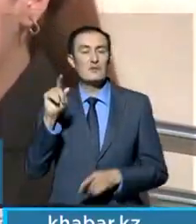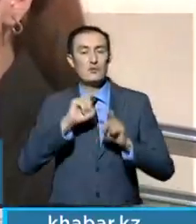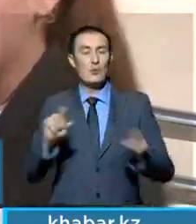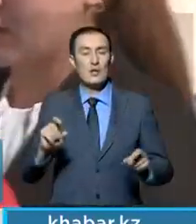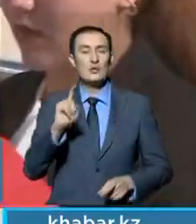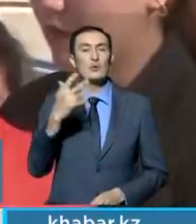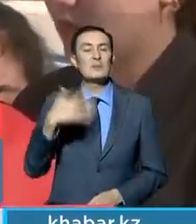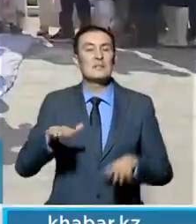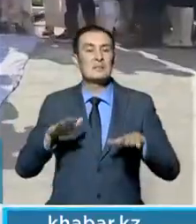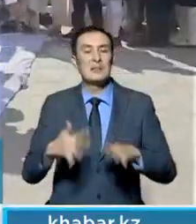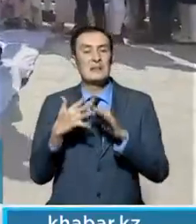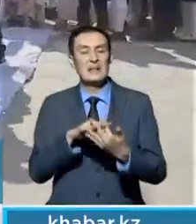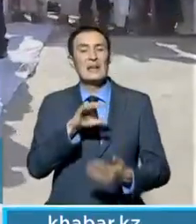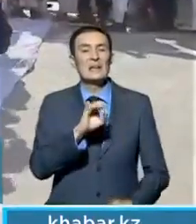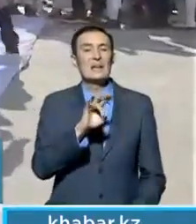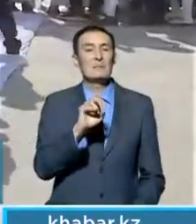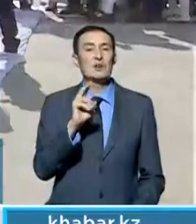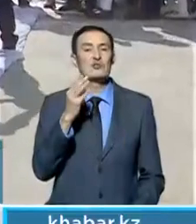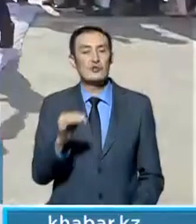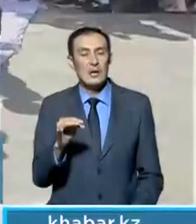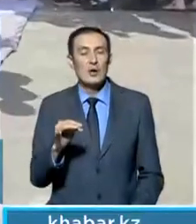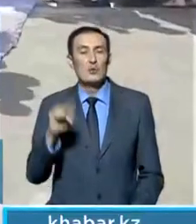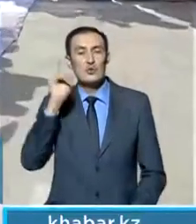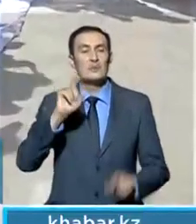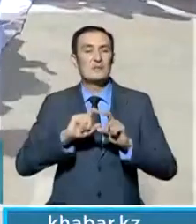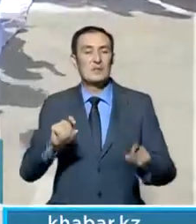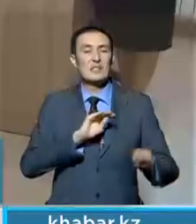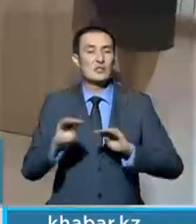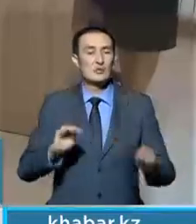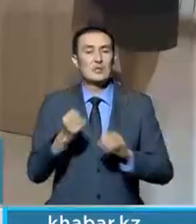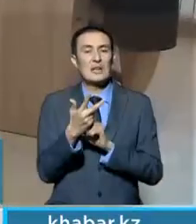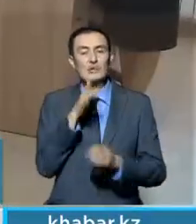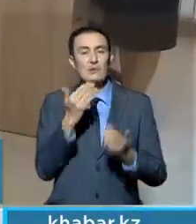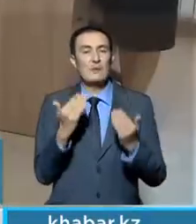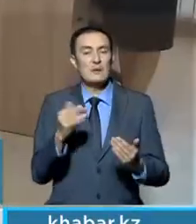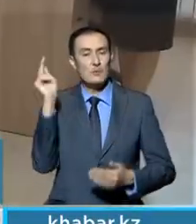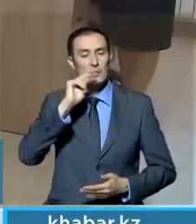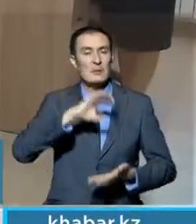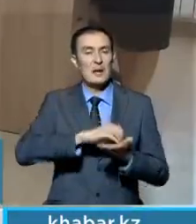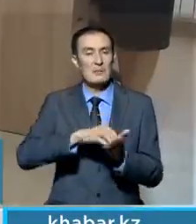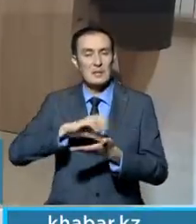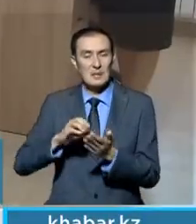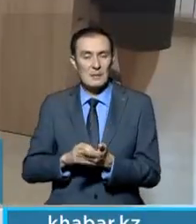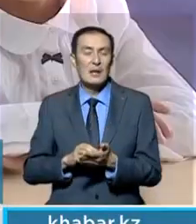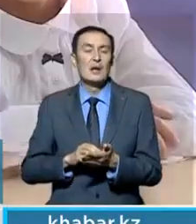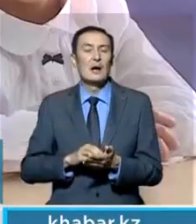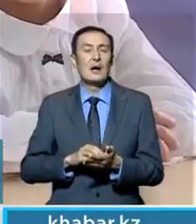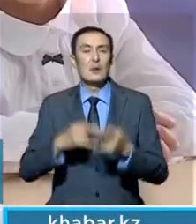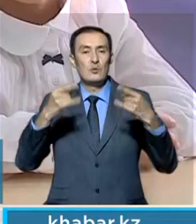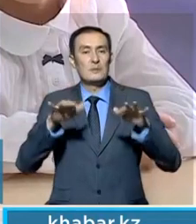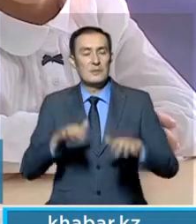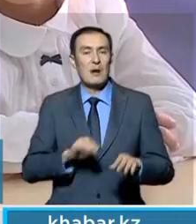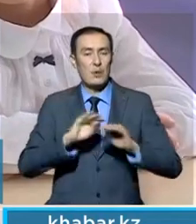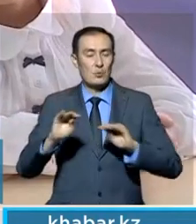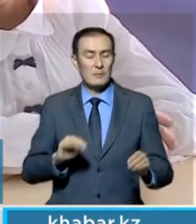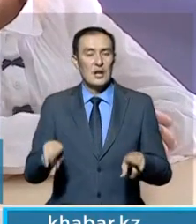на 150 мест в селе Енбекши Тулькубасского района. Учебное заведение оснащено 13 современными учебными кабинетами с лингофонным и мультимедийным